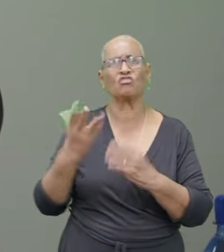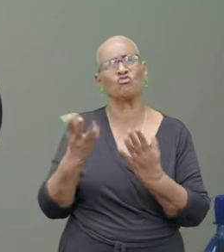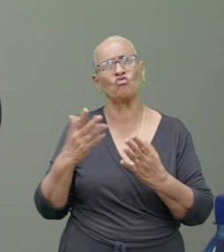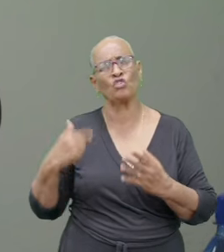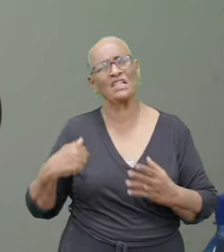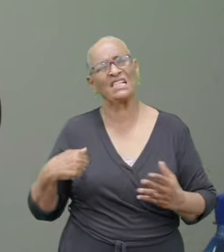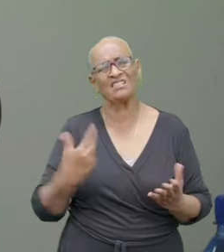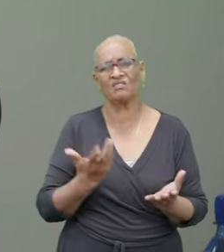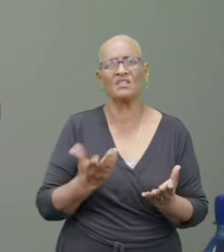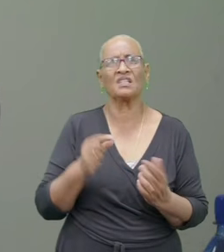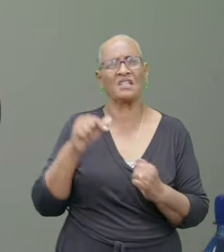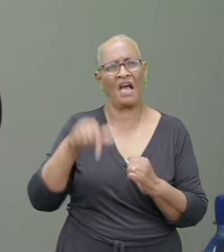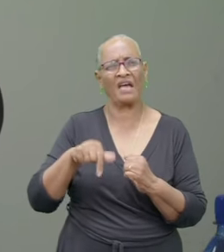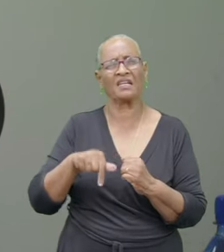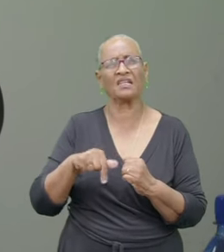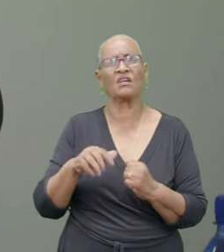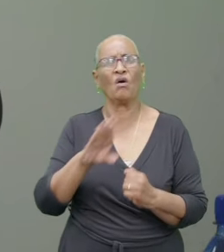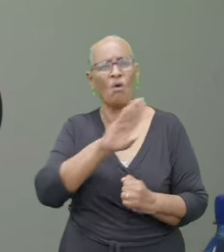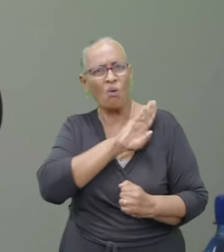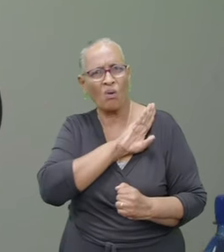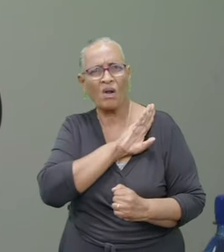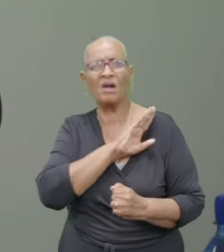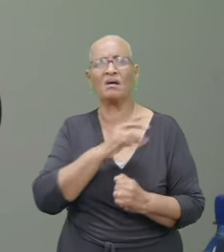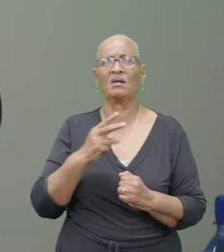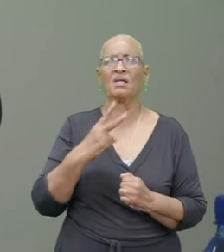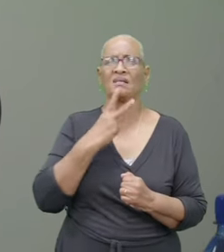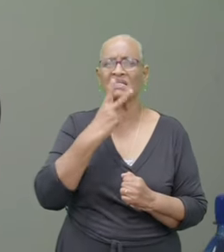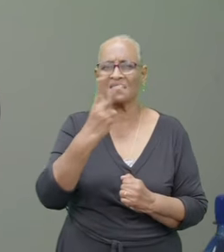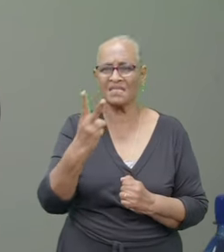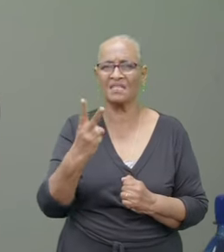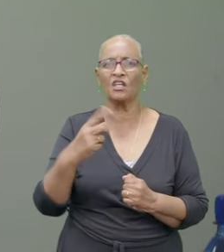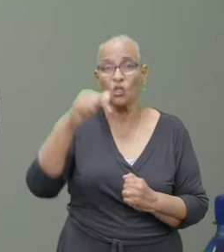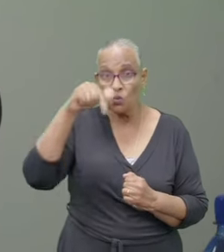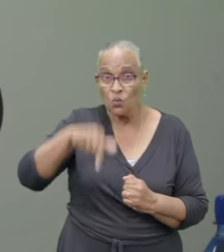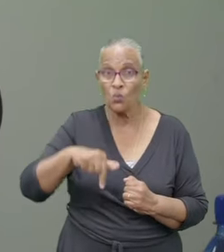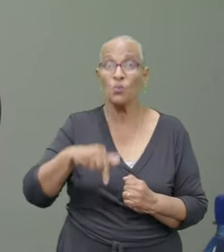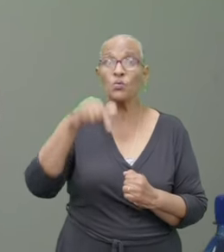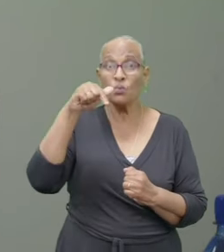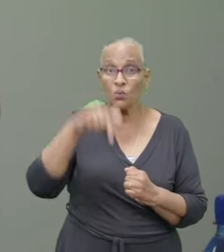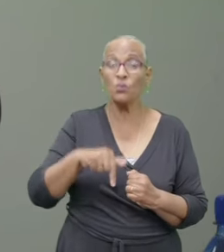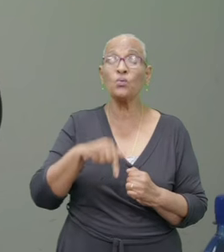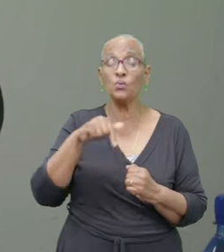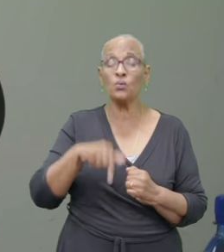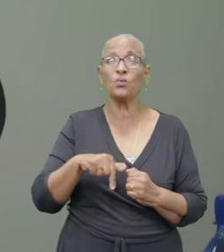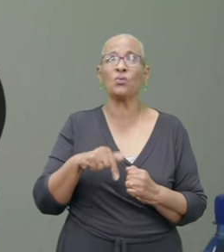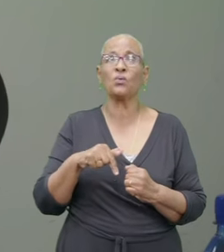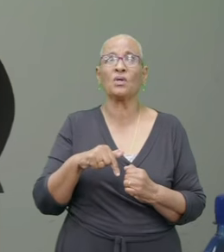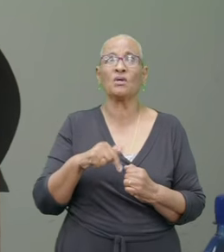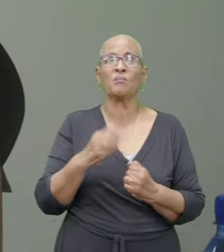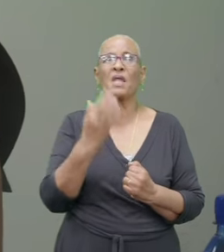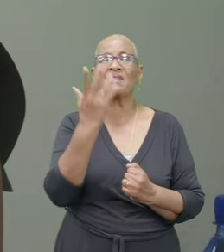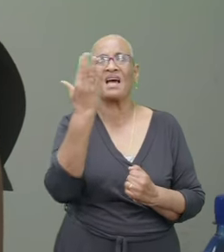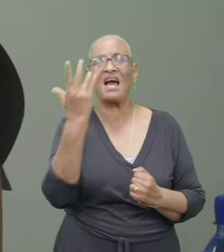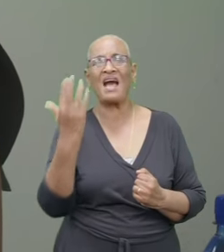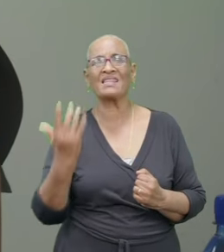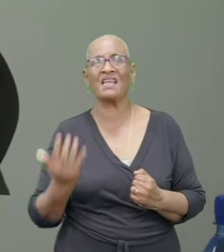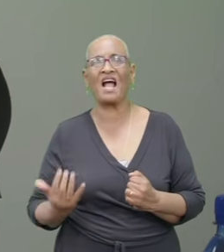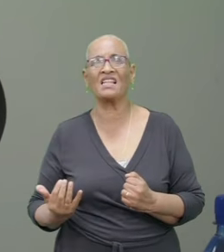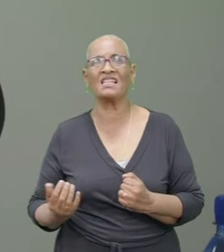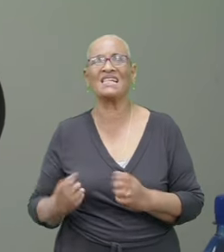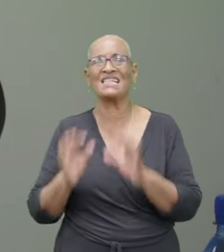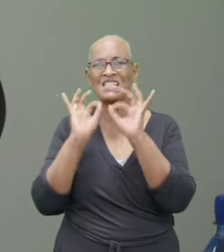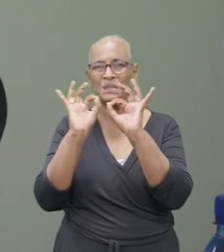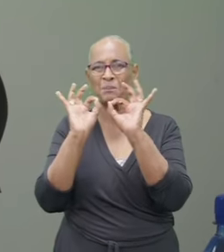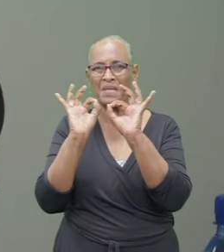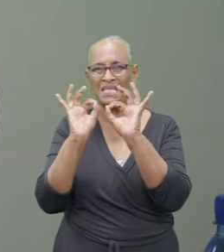voortgezet. En natuurlijk heeft u hiermee ook gezien waar we dus nu staan met betrekking tot het aantal